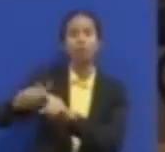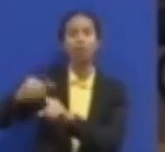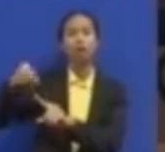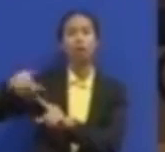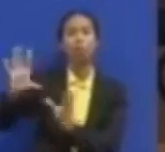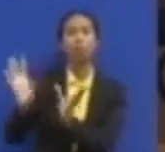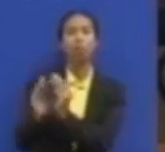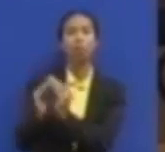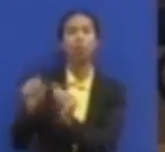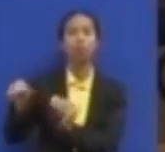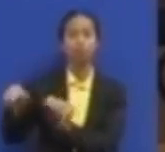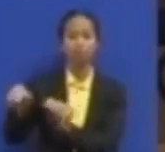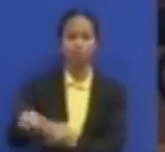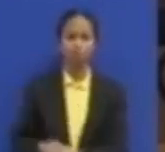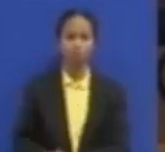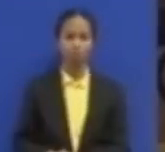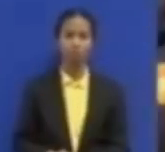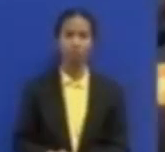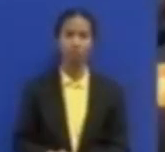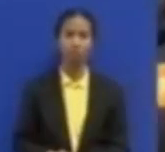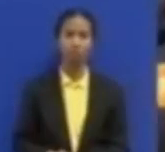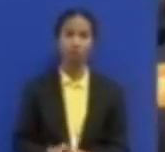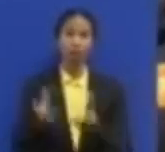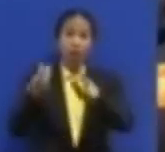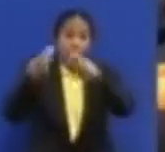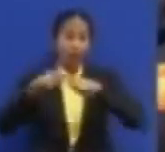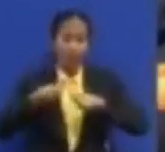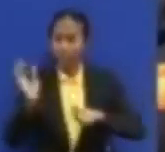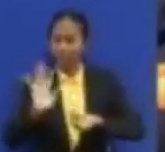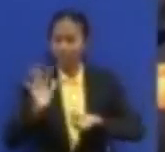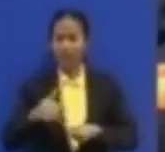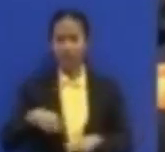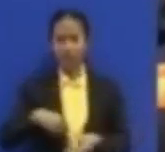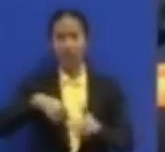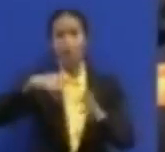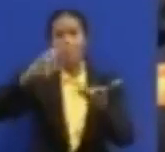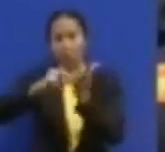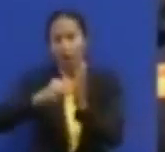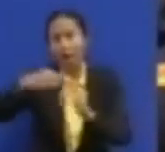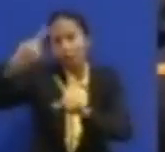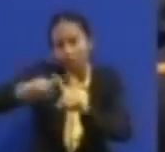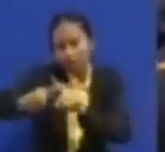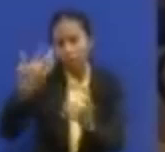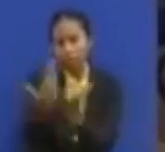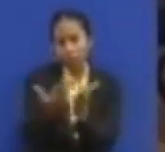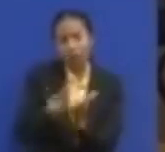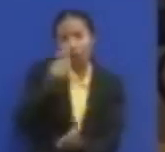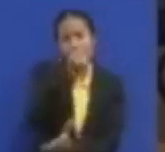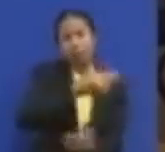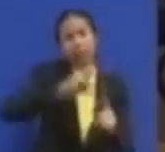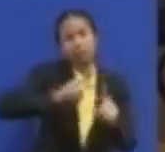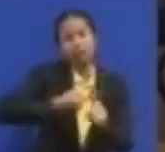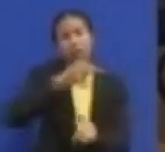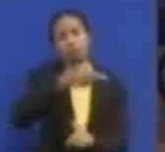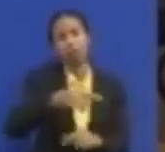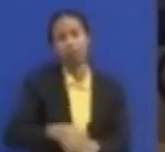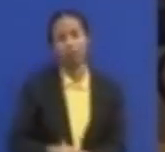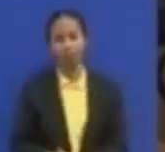ประชุมกับบุญแล้ว เขาไม่ได้ให้รัฐประธานเราเช่า ถึงเช่าเขาก็ให้เ